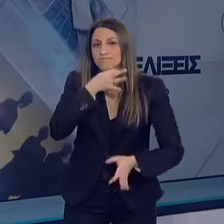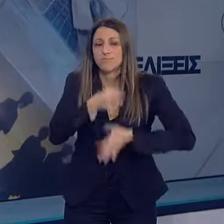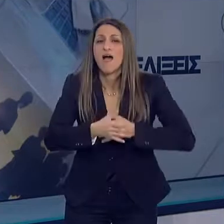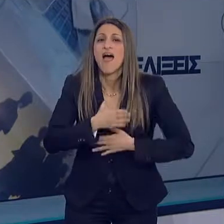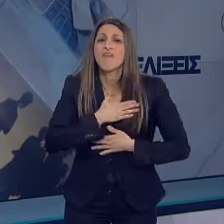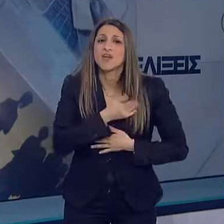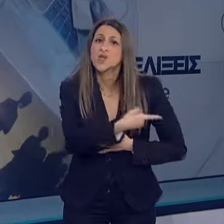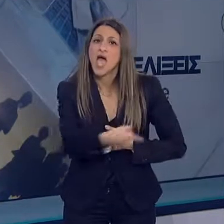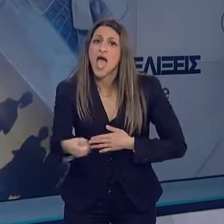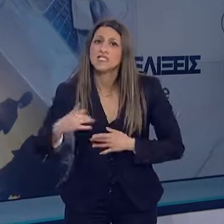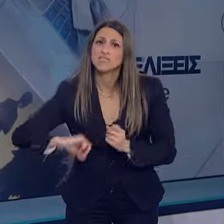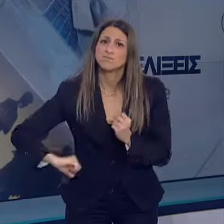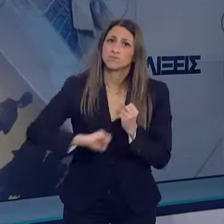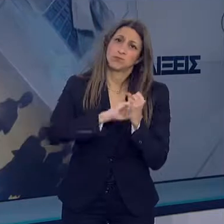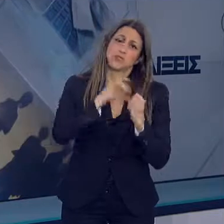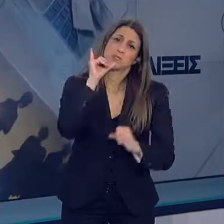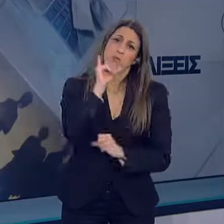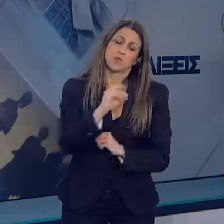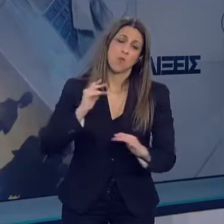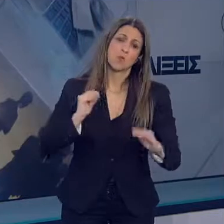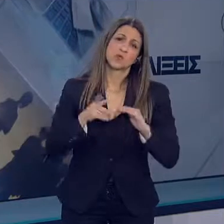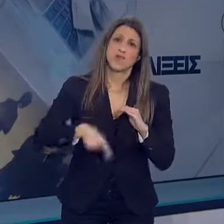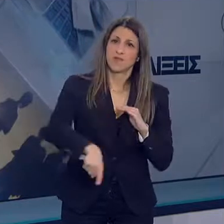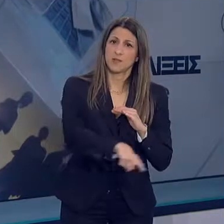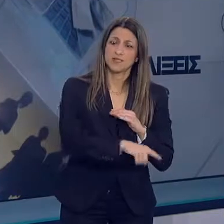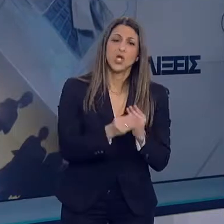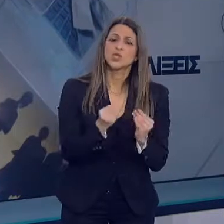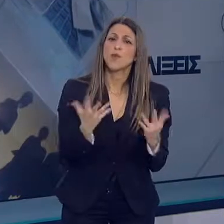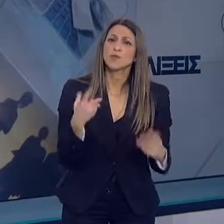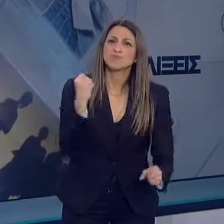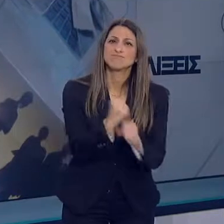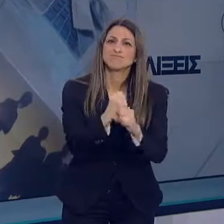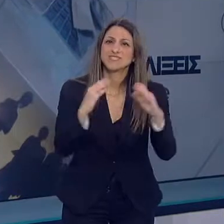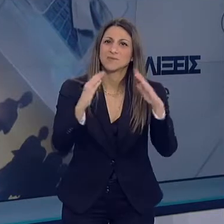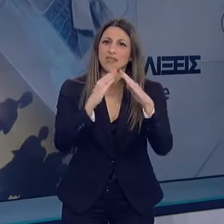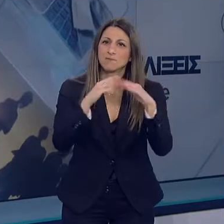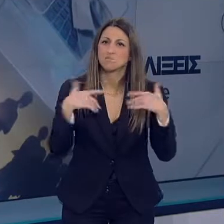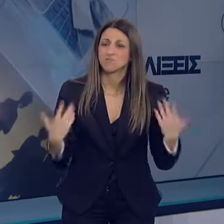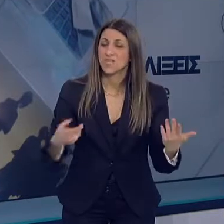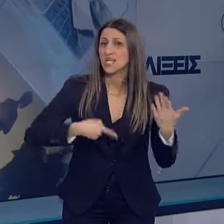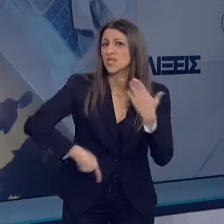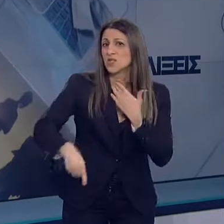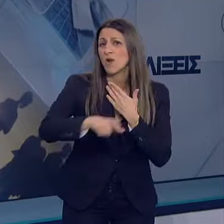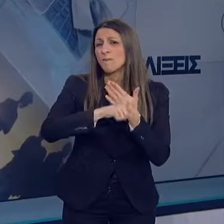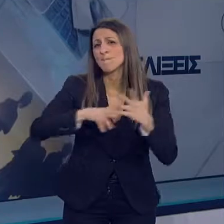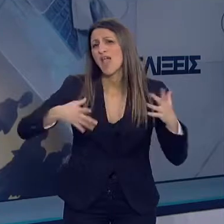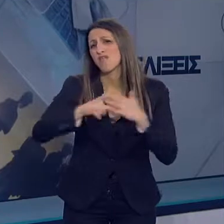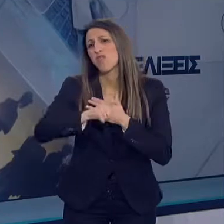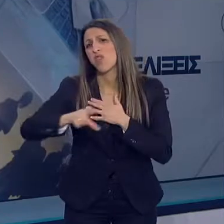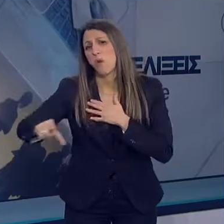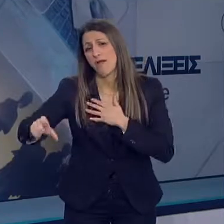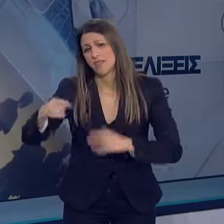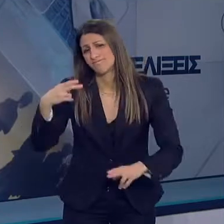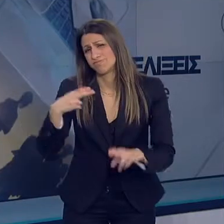προστατεύετε, που στηρίζετε την εθνική προσπάθεια, μένοντας σπίτι. Και ξέρουμε ότι είναι αυτές οι άγιες μέρες που διανύουμε, που δίνουν ακόμα μεγαλύτερο